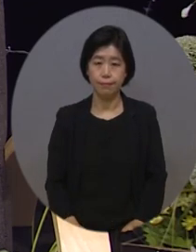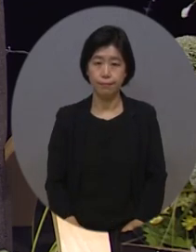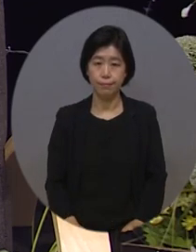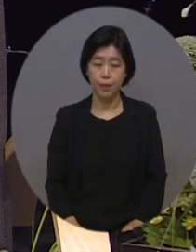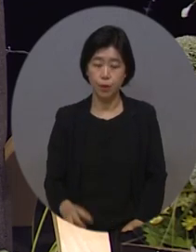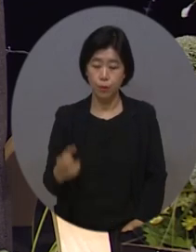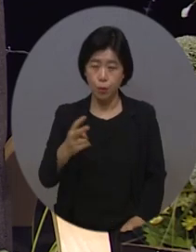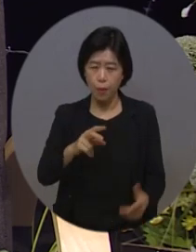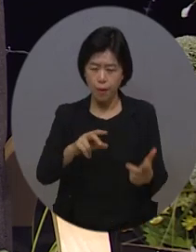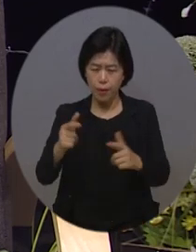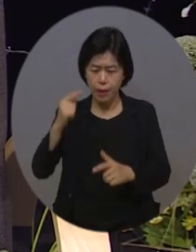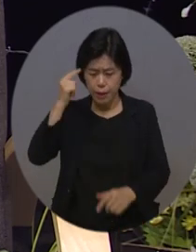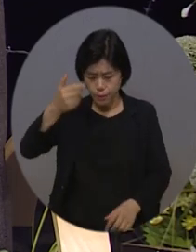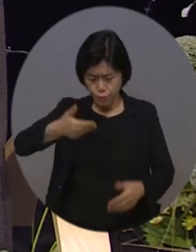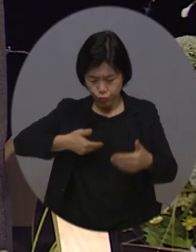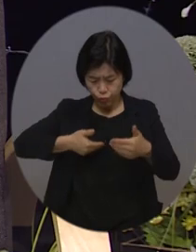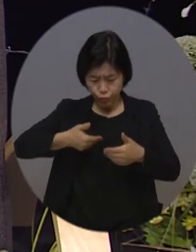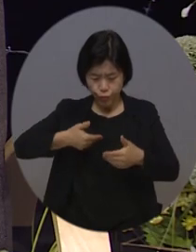일어난 자문입니다.